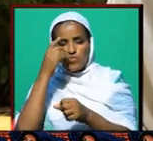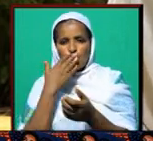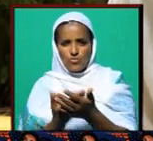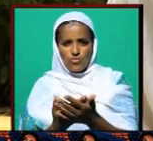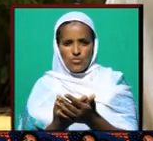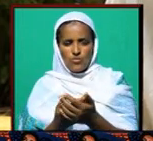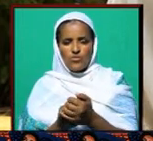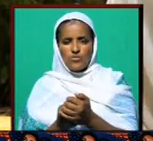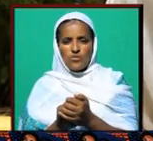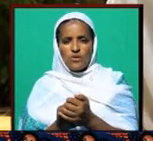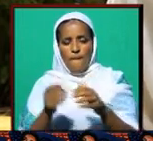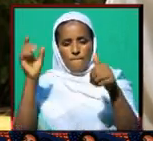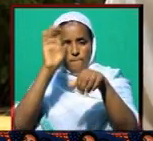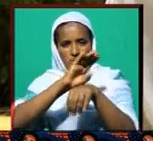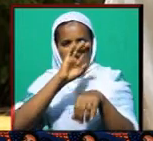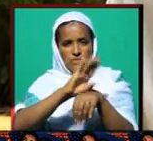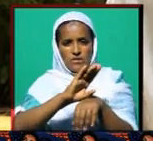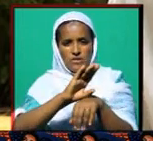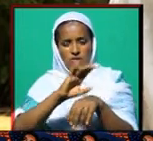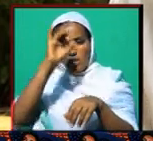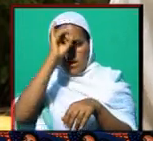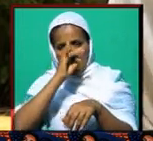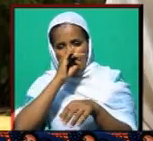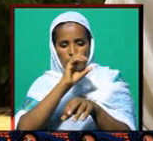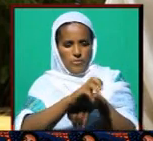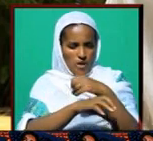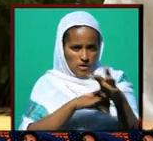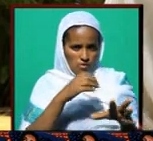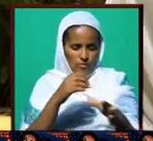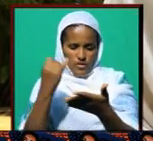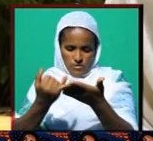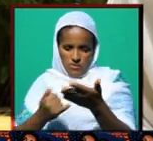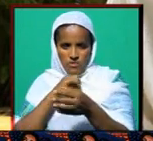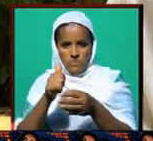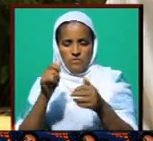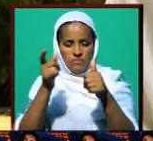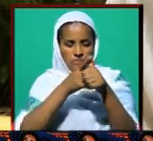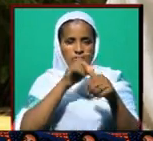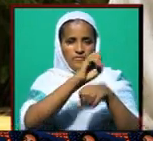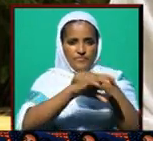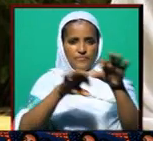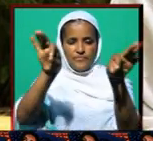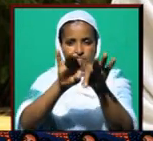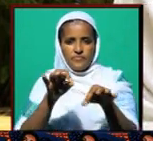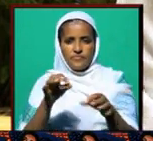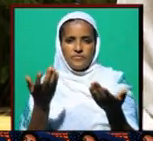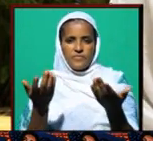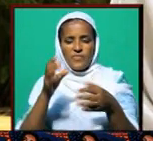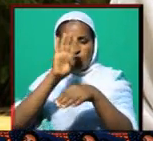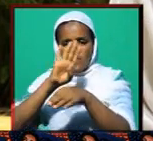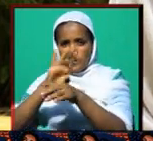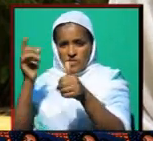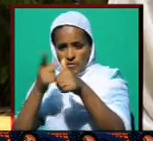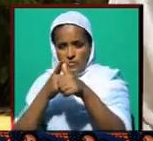ያለው እንደ ችግር ብዬ ማስበው እኔ ማለት ነው። ቤተ ክርስቲያን ሊቃውን ተማክረውበት አይወጡት አይደለም፣